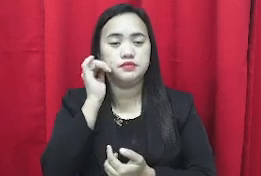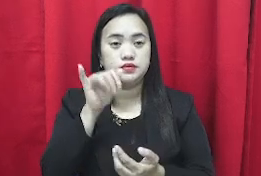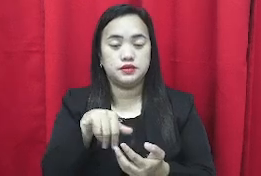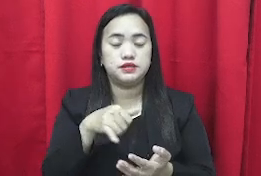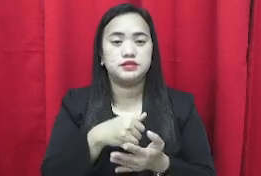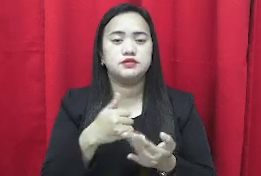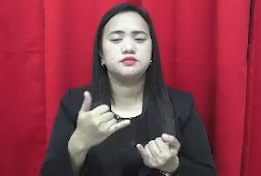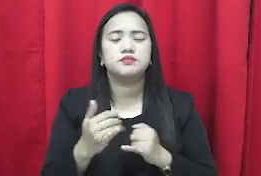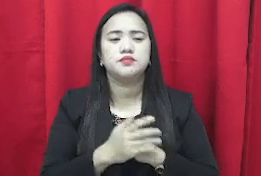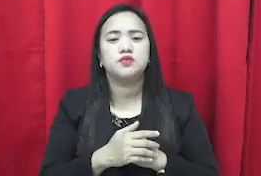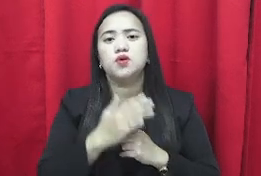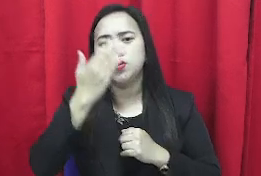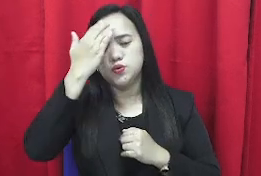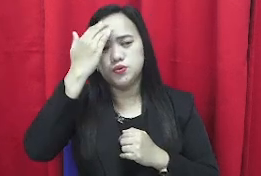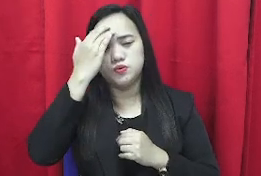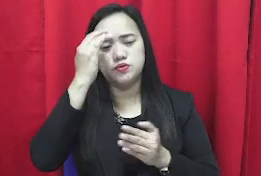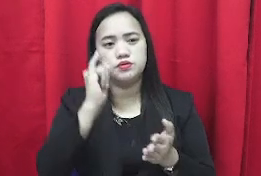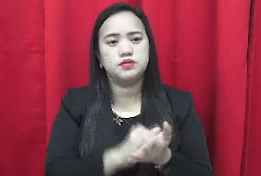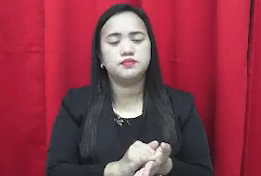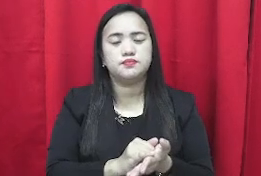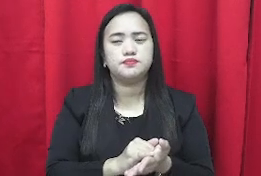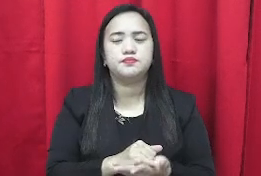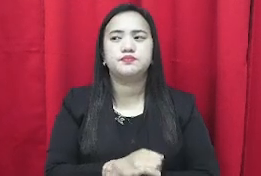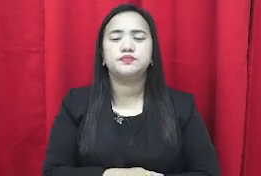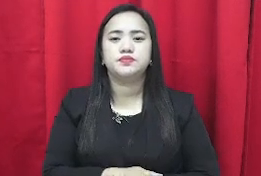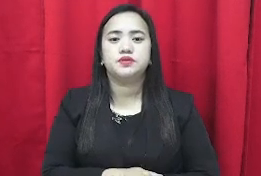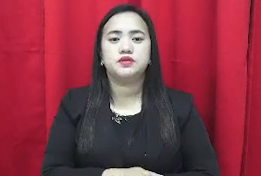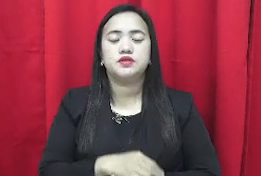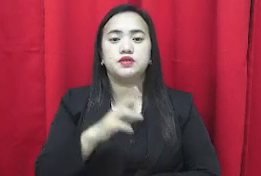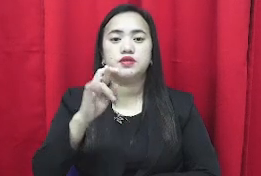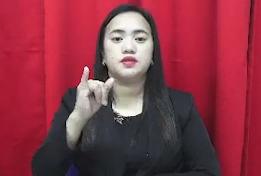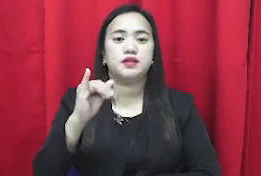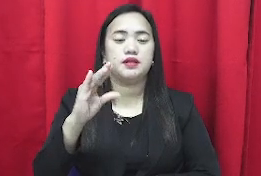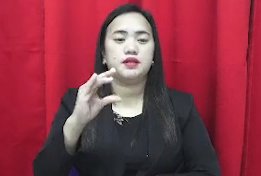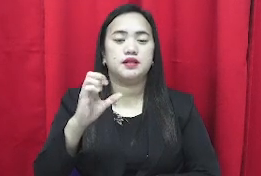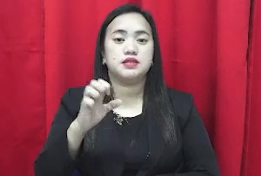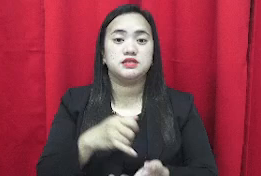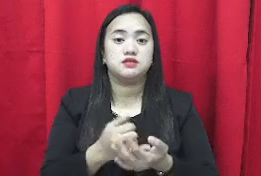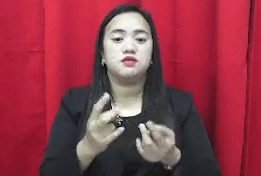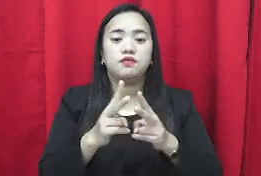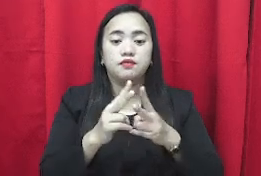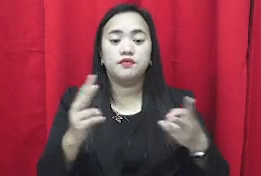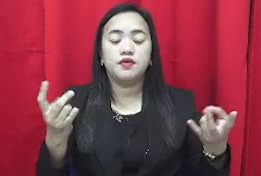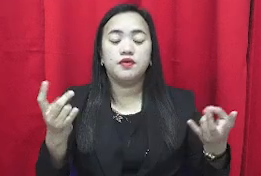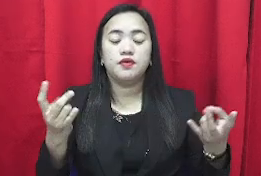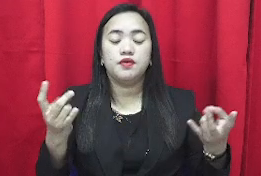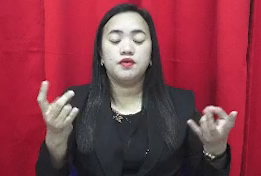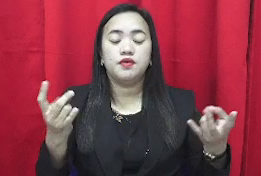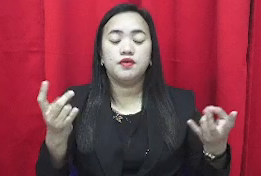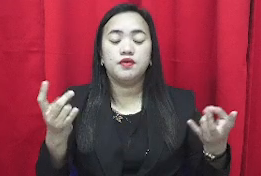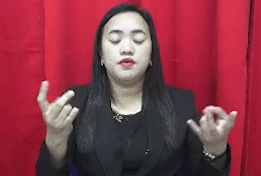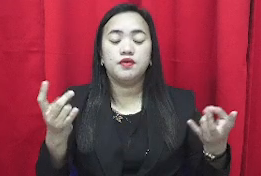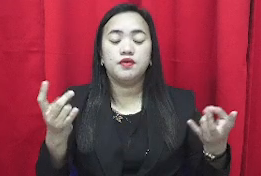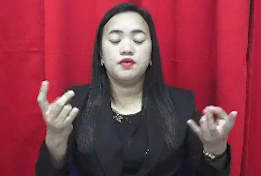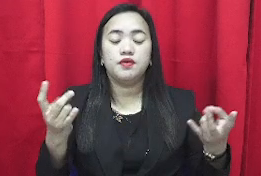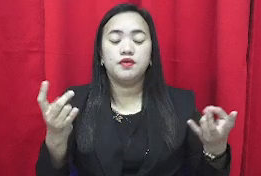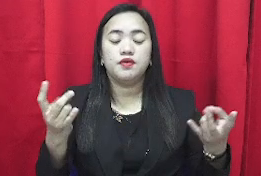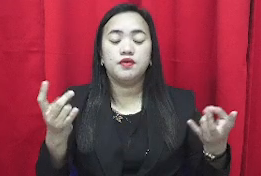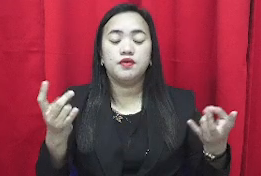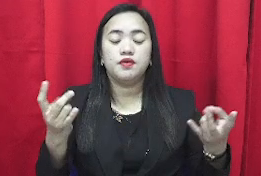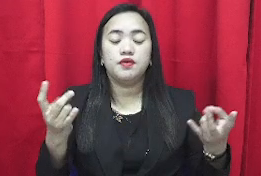ngayon alam na ninyo na yung butil ng bigas ng bawat kanin ay mahalaga B kailangan niyo talagang ubusin